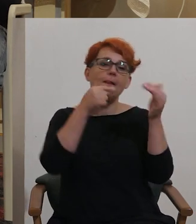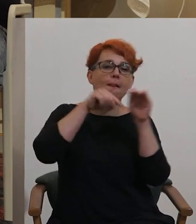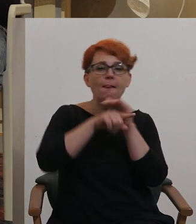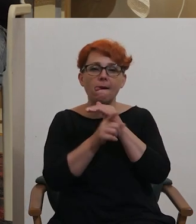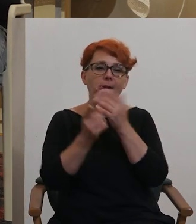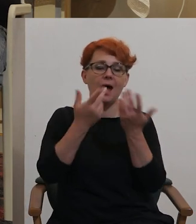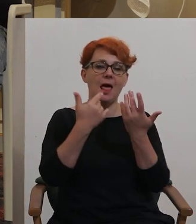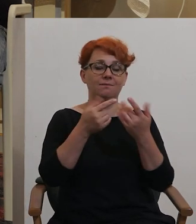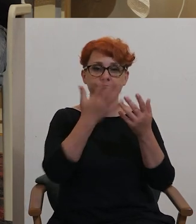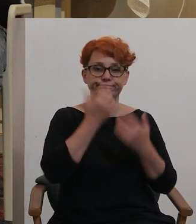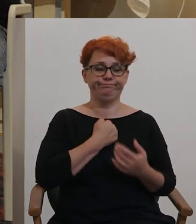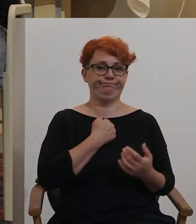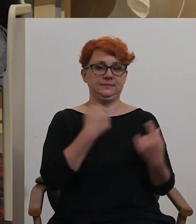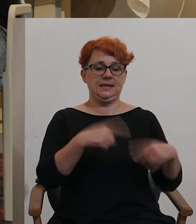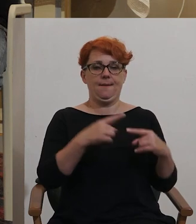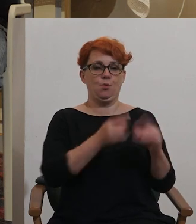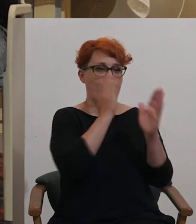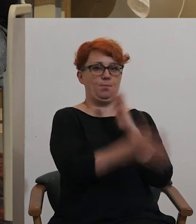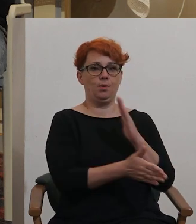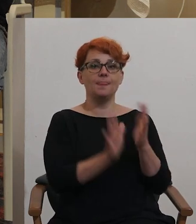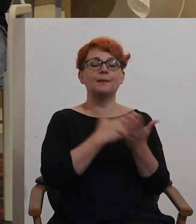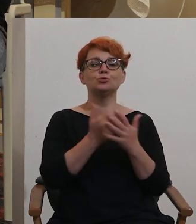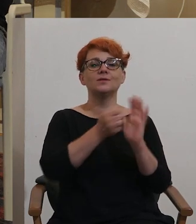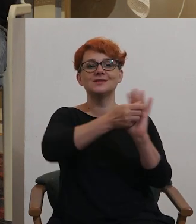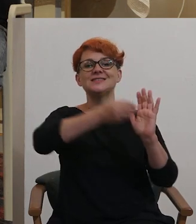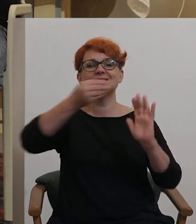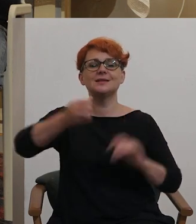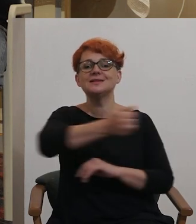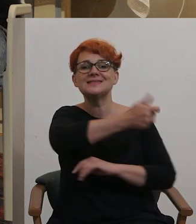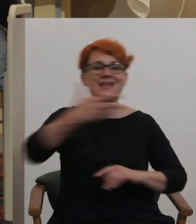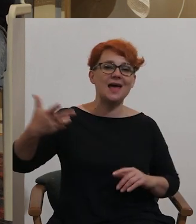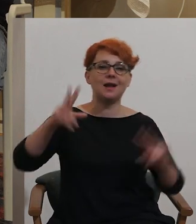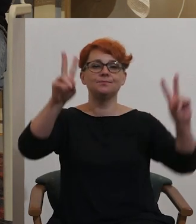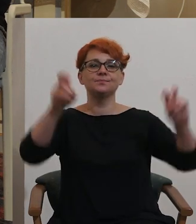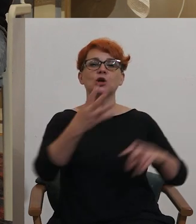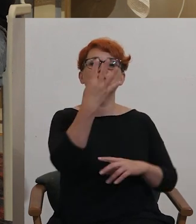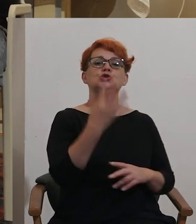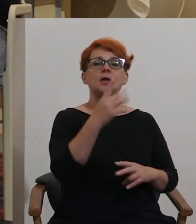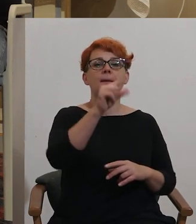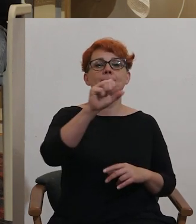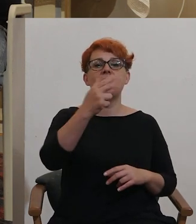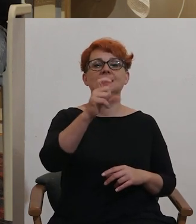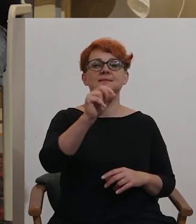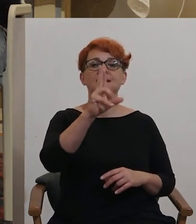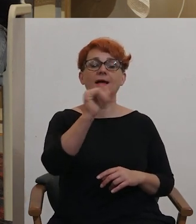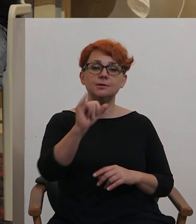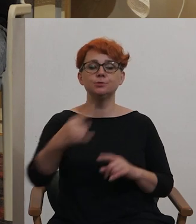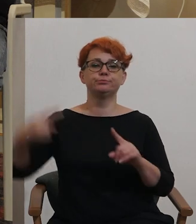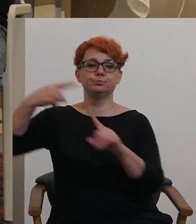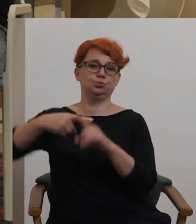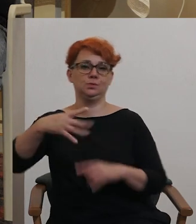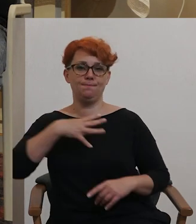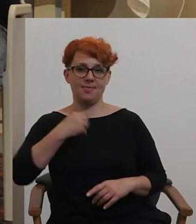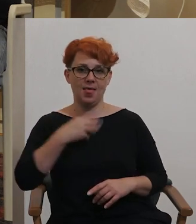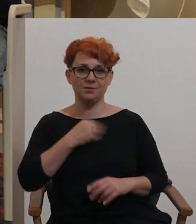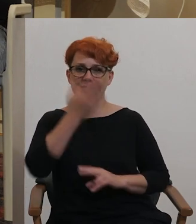Serial Cztery pancerni i pies, gdzie nie wiadomo skąd ten Janek się wziął na tej Syberii